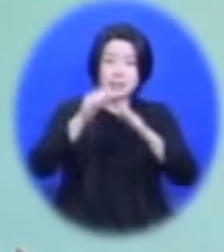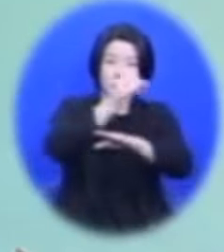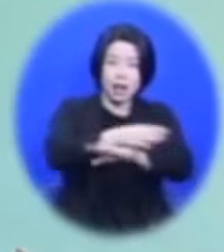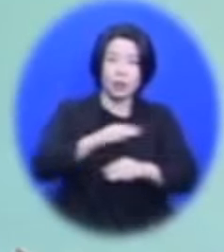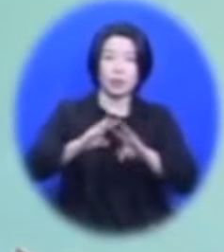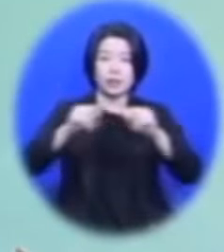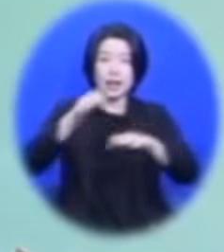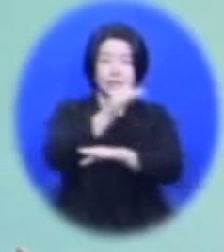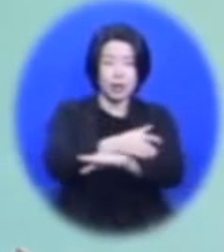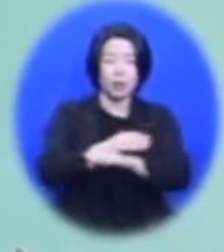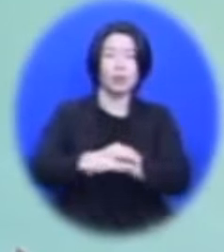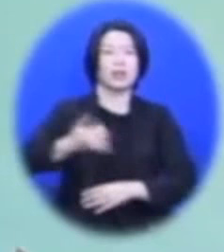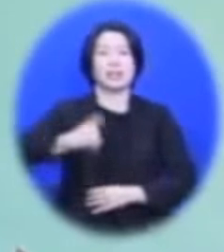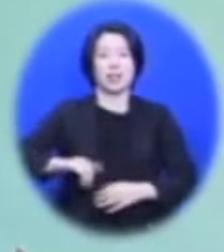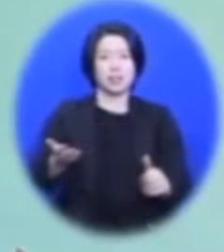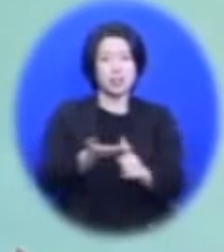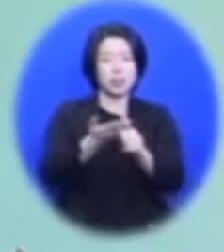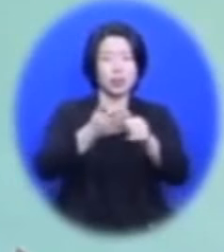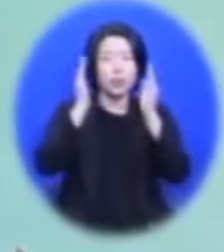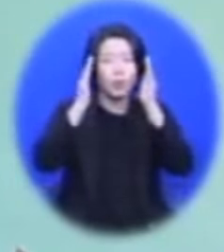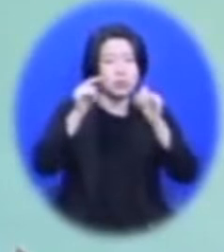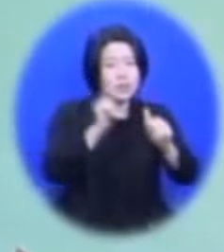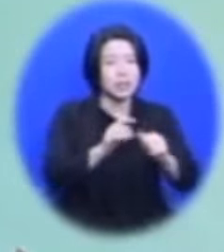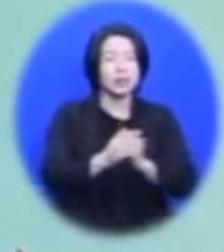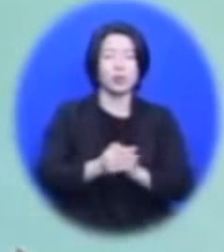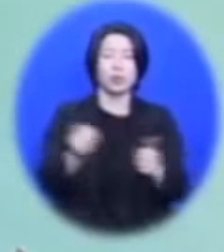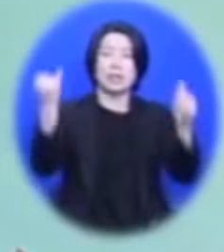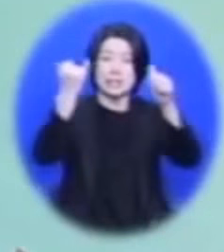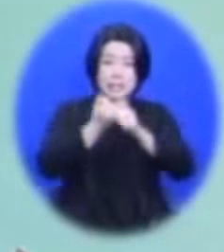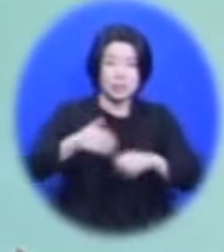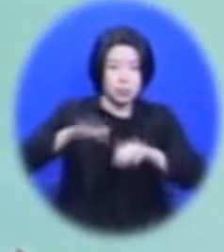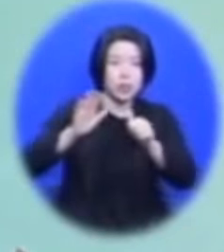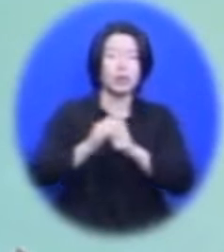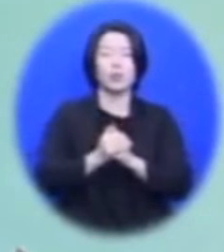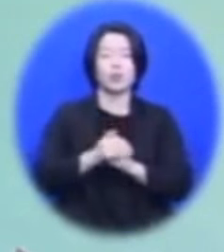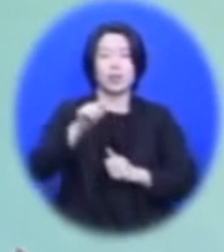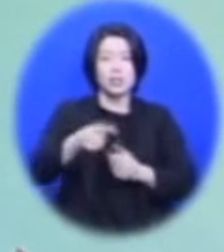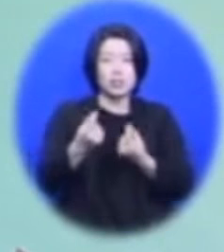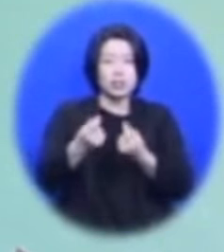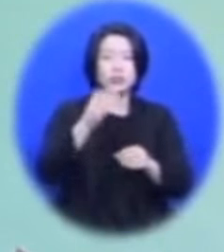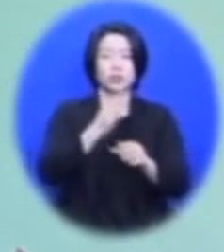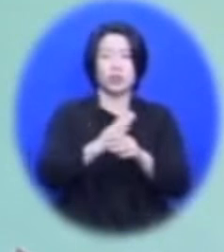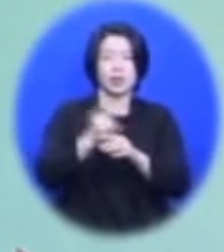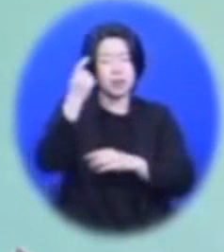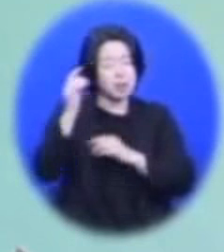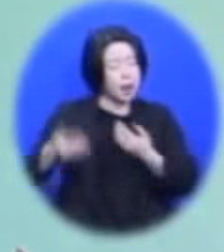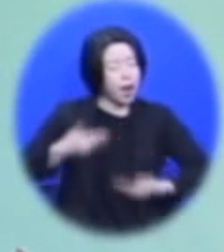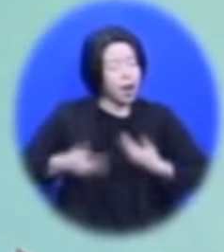사고 자녀들 기르고 공부시키고 시집장가 보내고 그러느라고 정신없이 사는